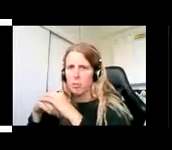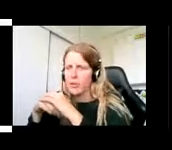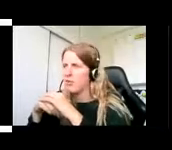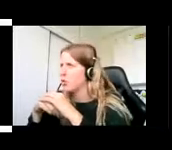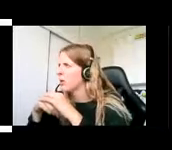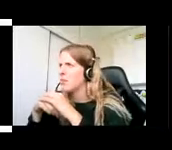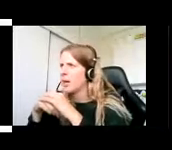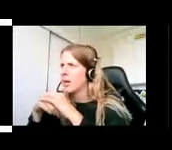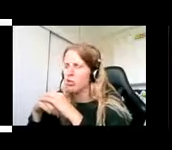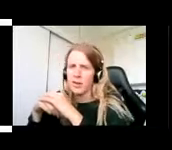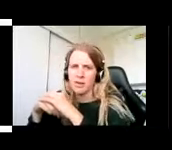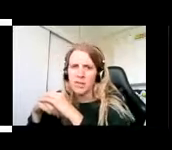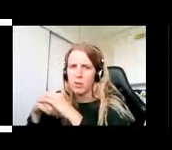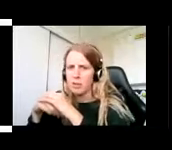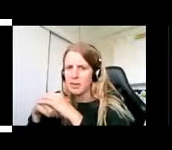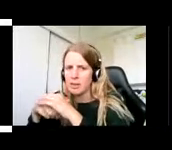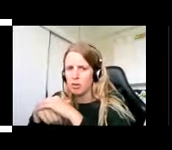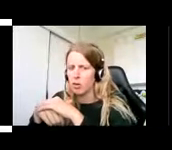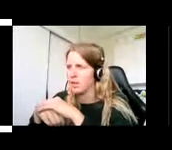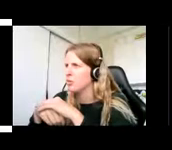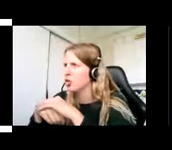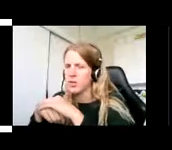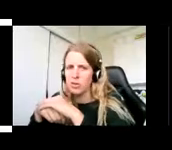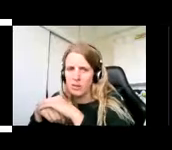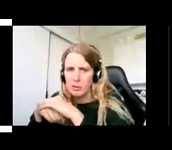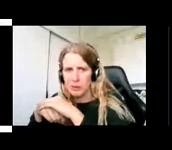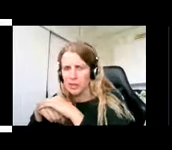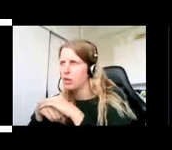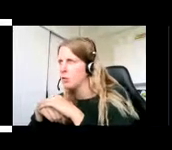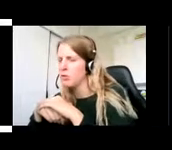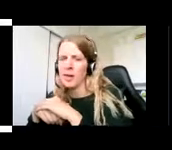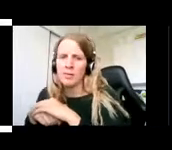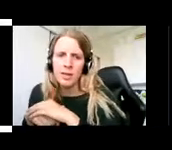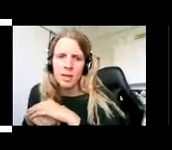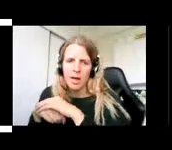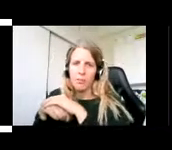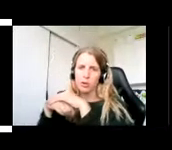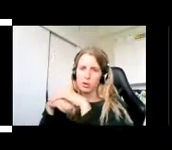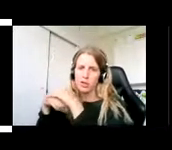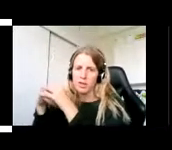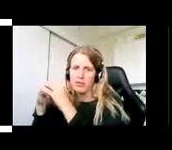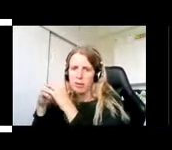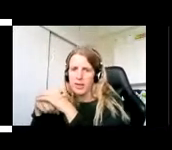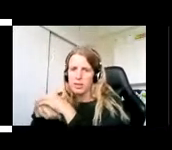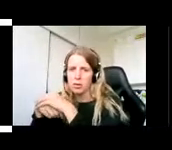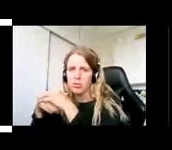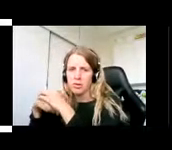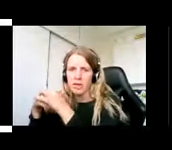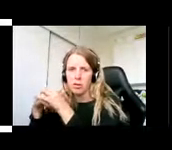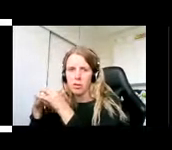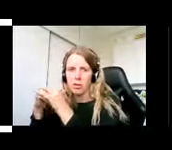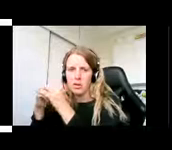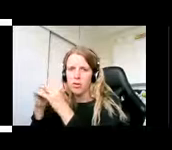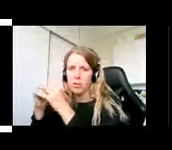coronasymptomen, probeer die visueel te maken. Toon dat aan de mensen wat precies een coronasymptoom is, zodat ze weten wanneer ze thuis moeten blijven. Bezorg ook ouders informatie